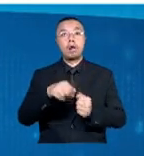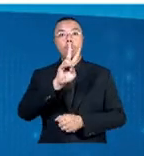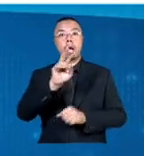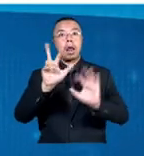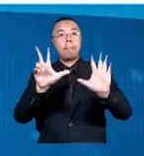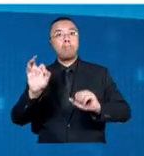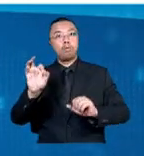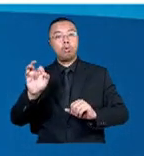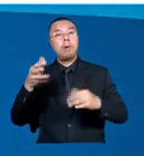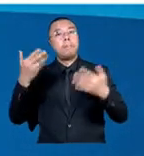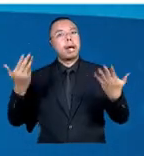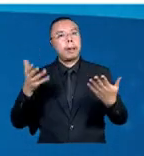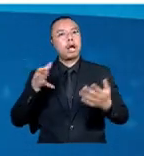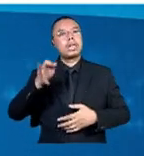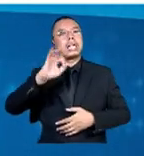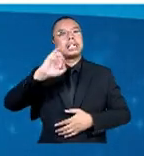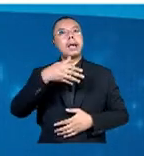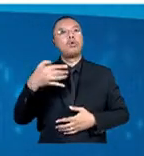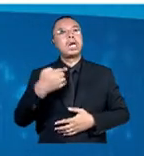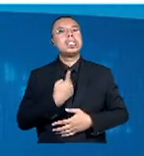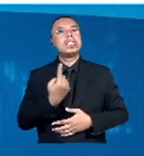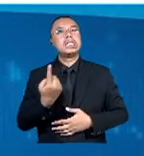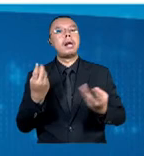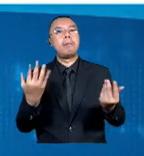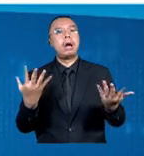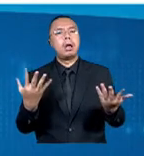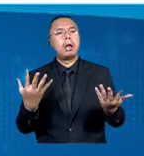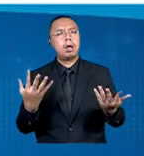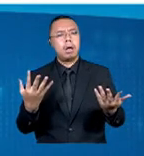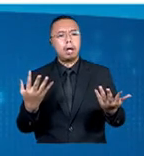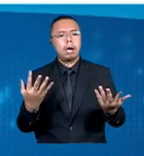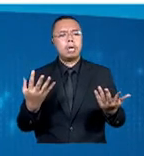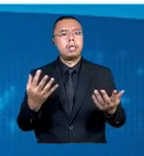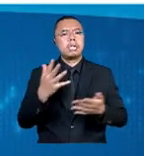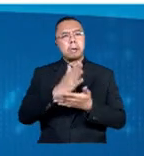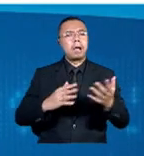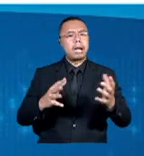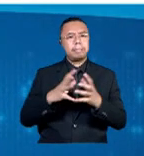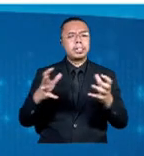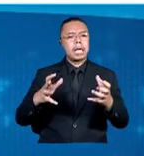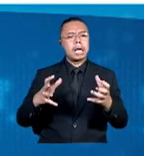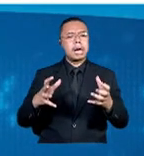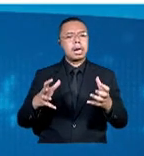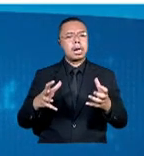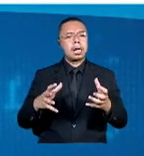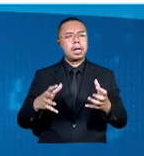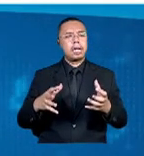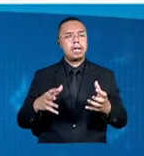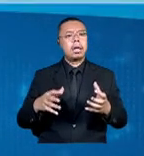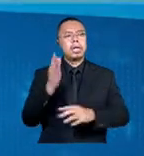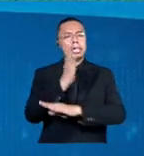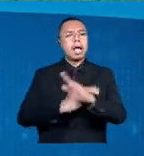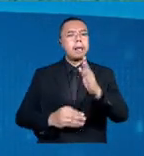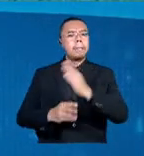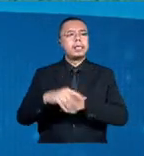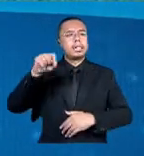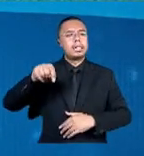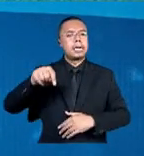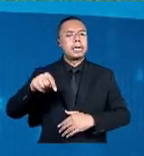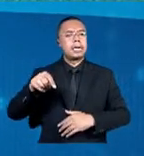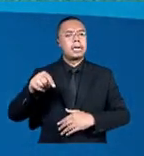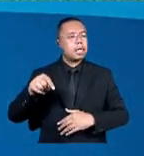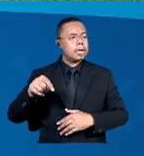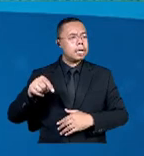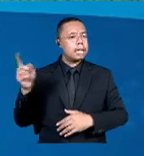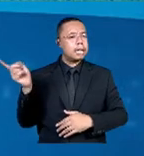Kota Jayapura sendiri bagaimana Pak? Ya, sebagian besar atlet-atlet disabilitas ini adalah